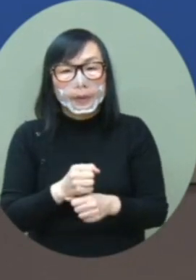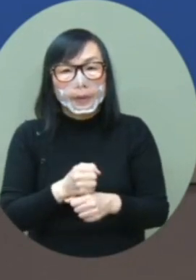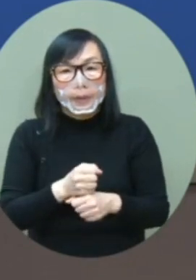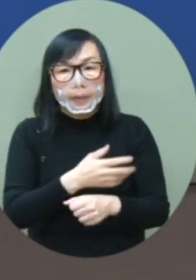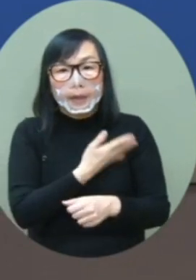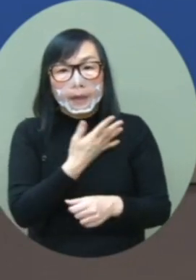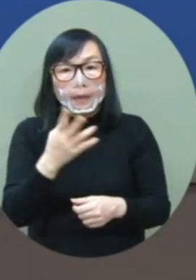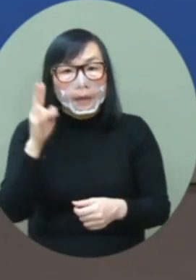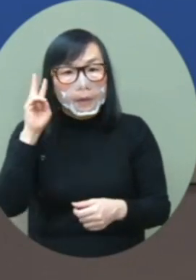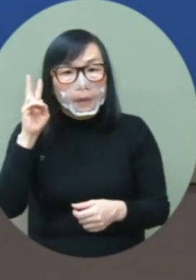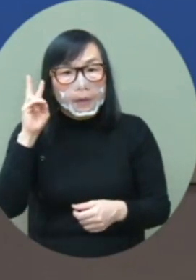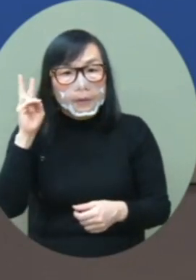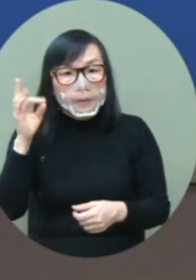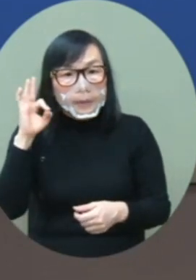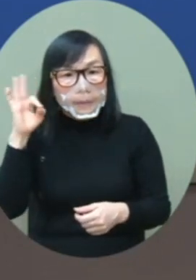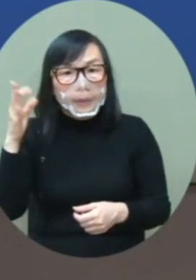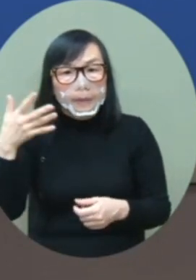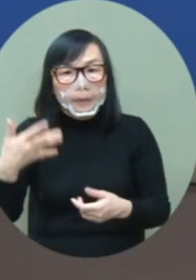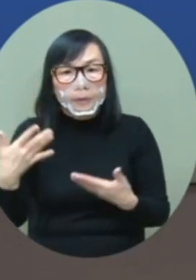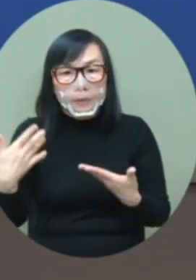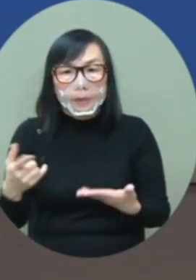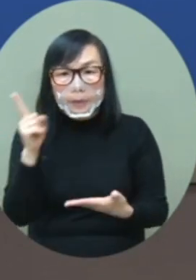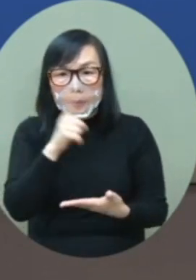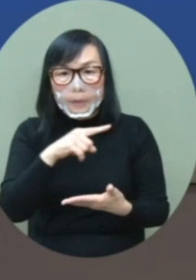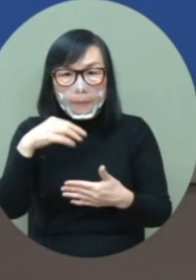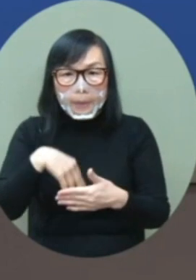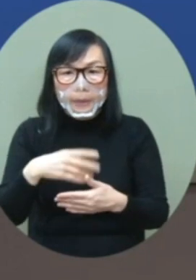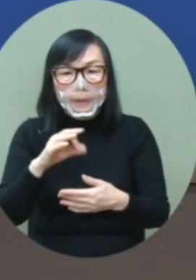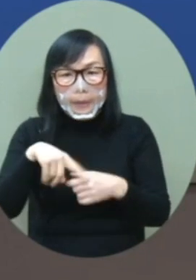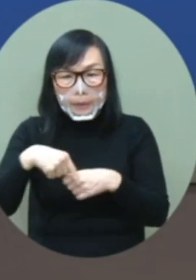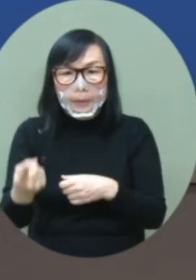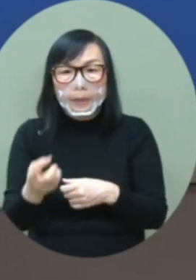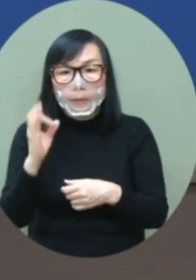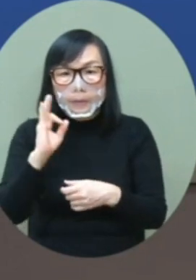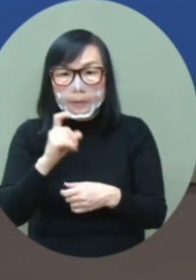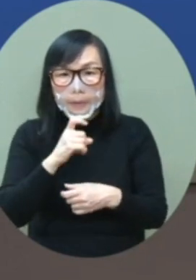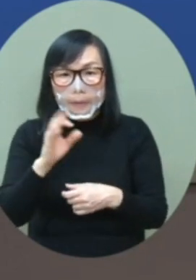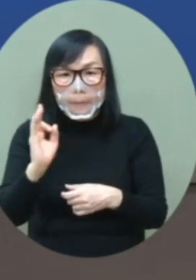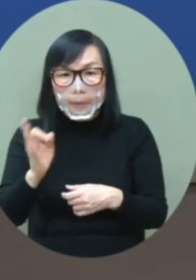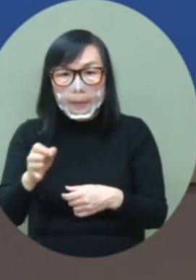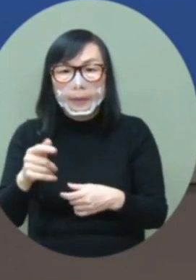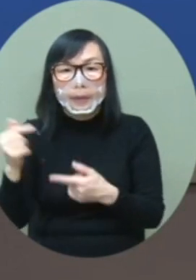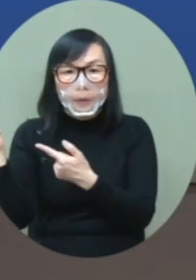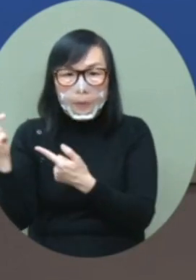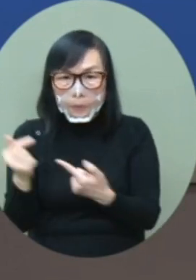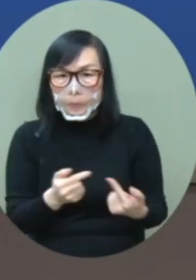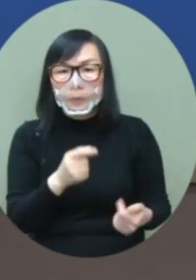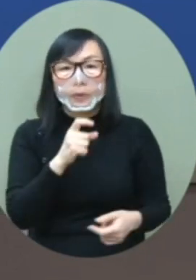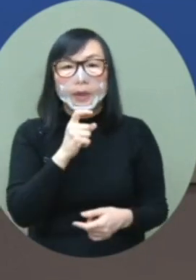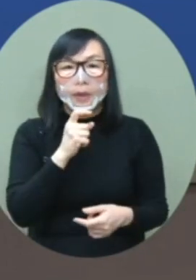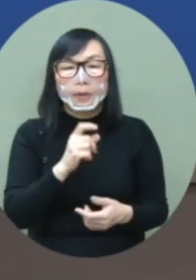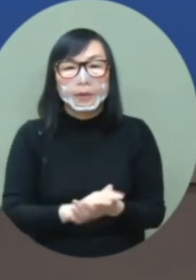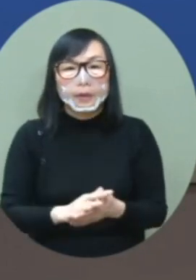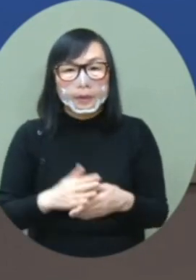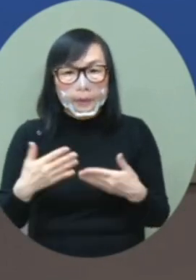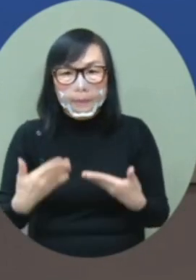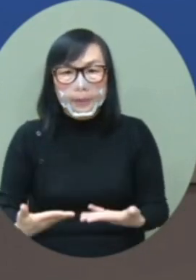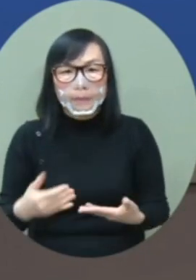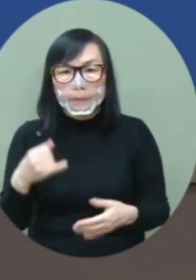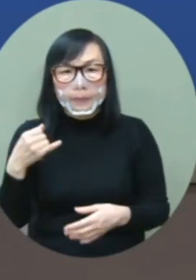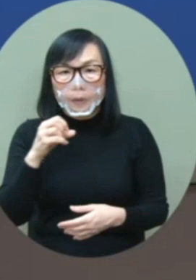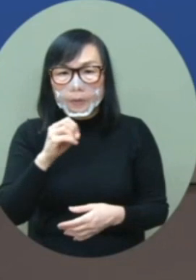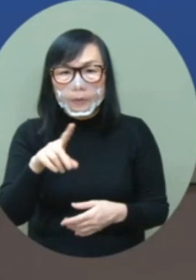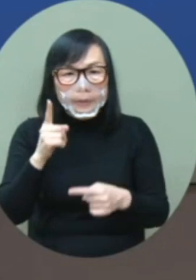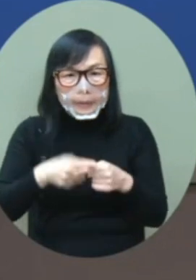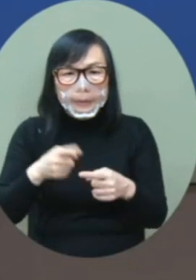該兩三日後咧，都係同樣喺呢個禮拜咧，就另外有300位，但係陸續都仲有嘅。但係今日不能夠講